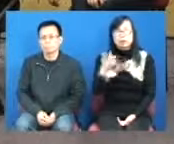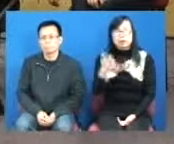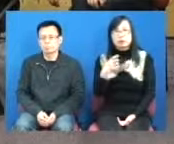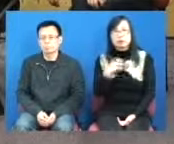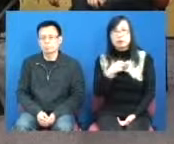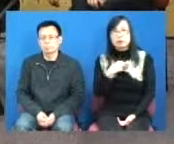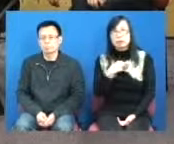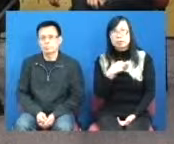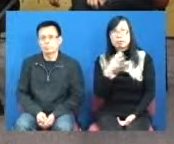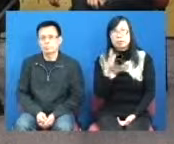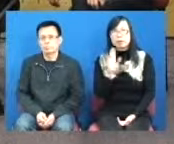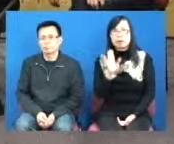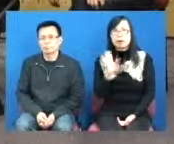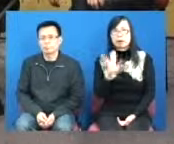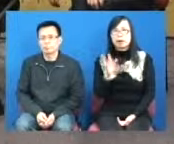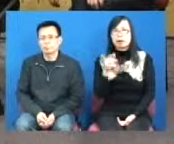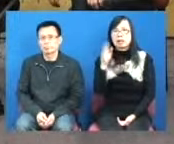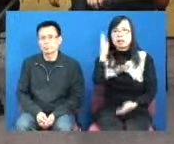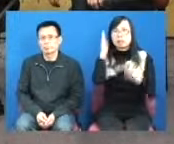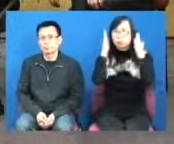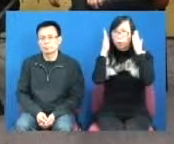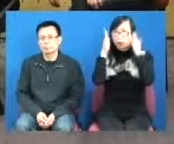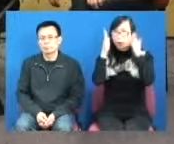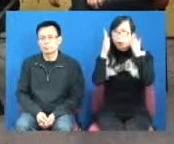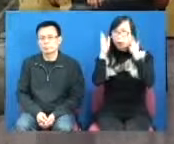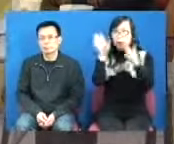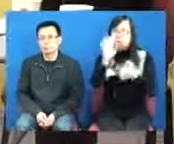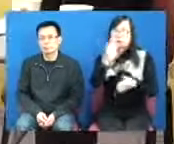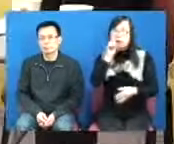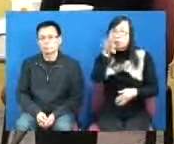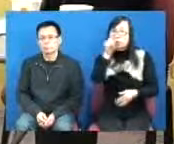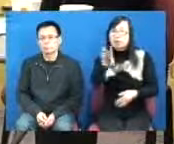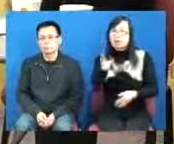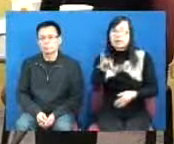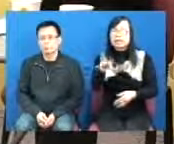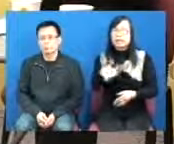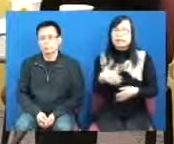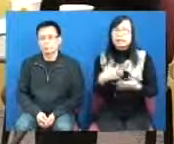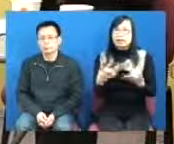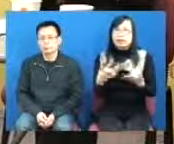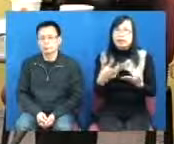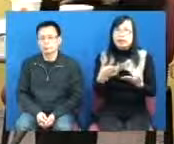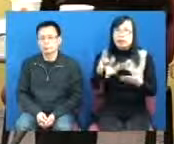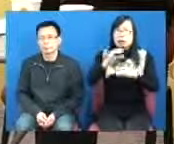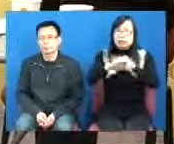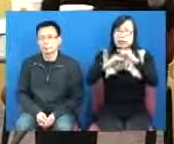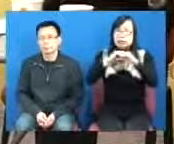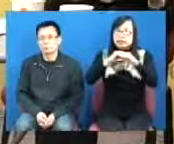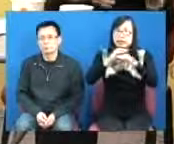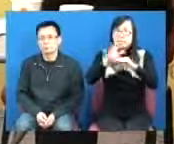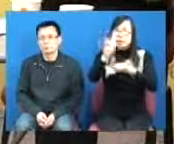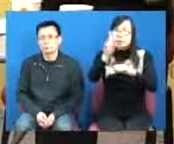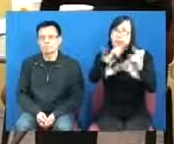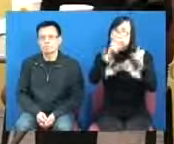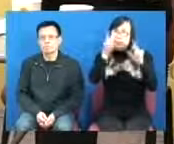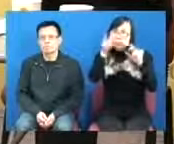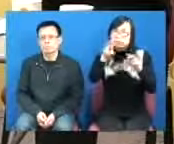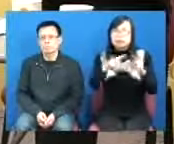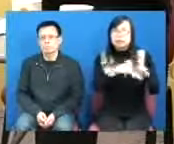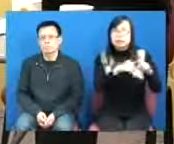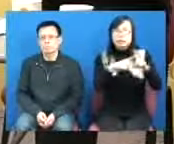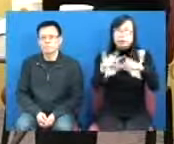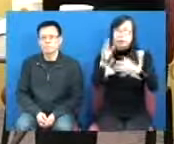反而不是從這個角度我不是說你當然你可以說你建建制派為什麼不建民主派民主派你始